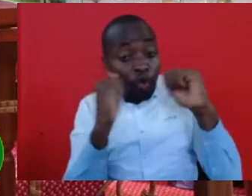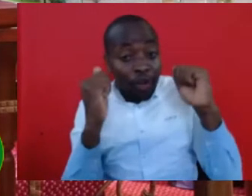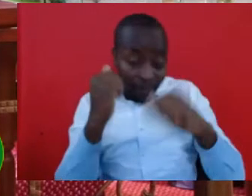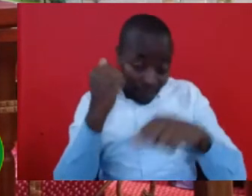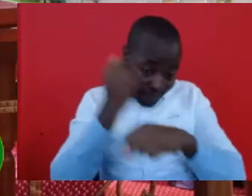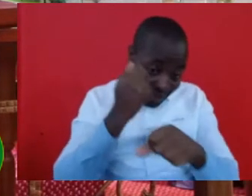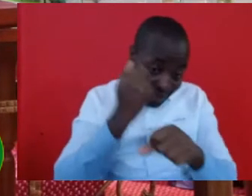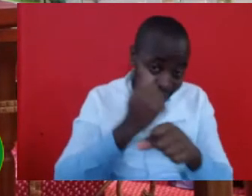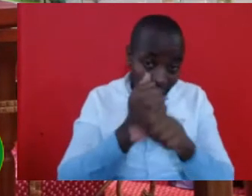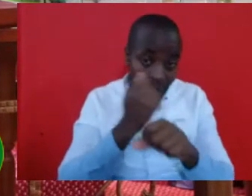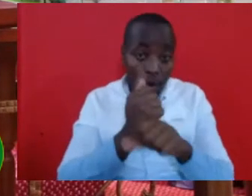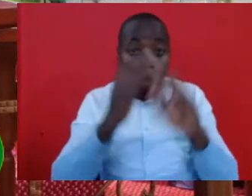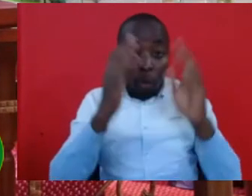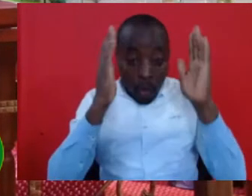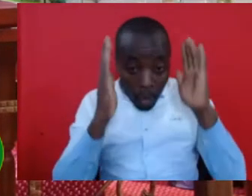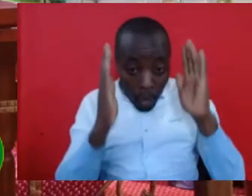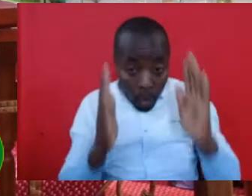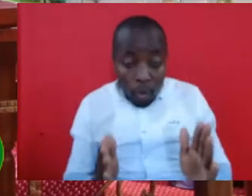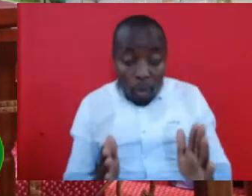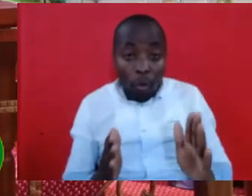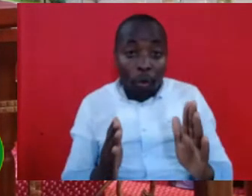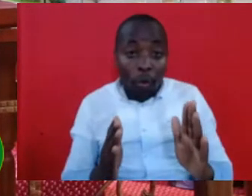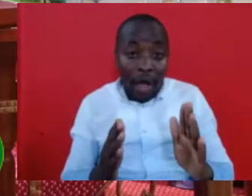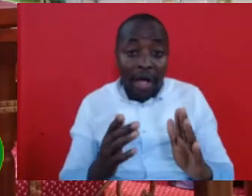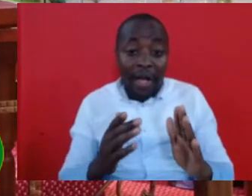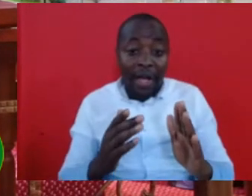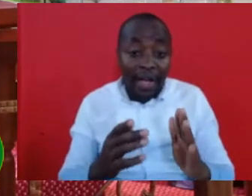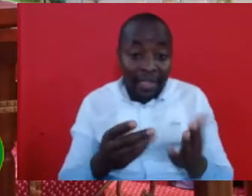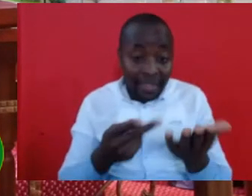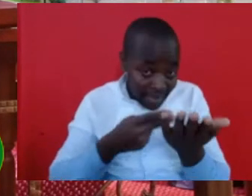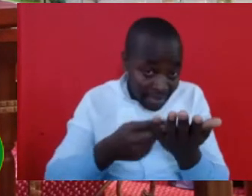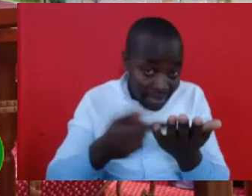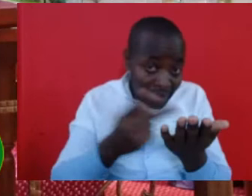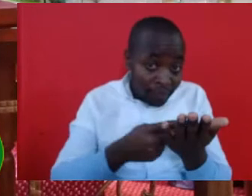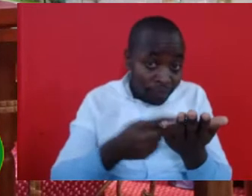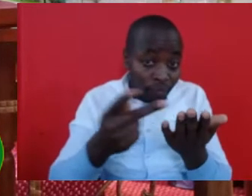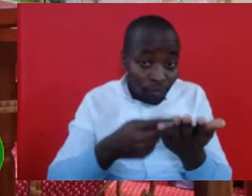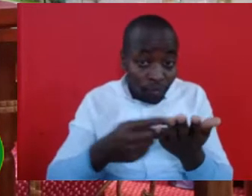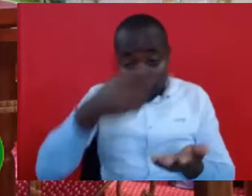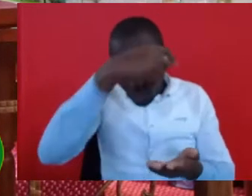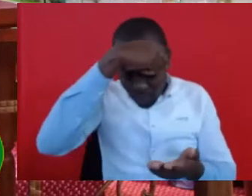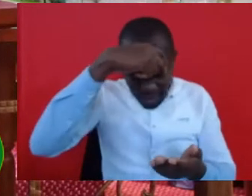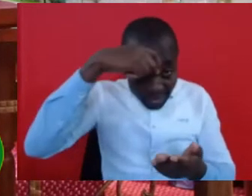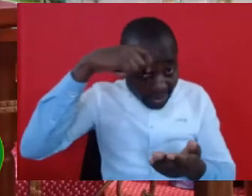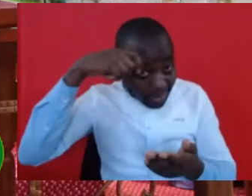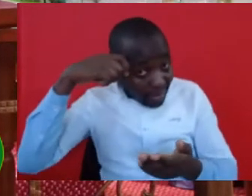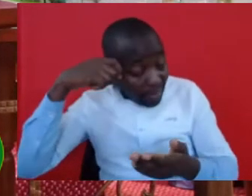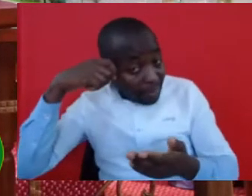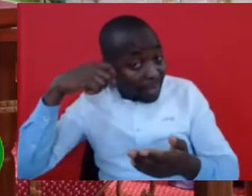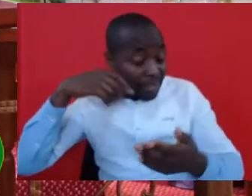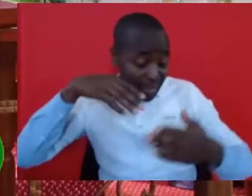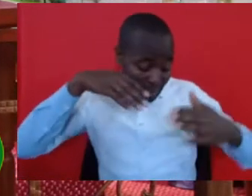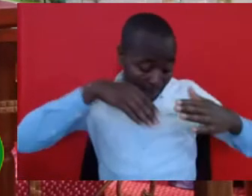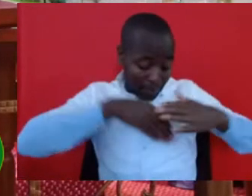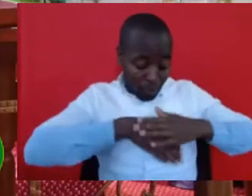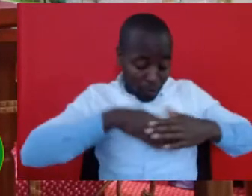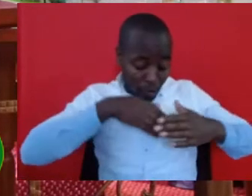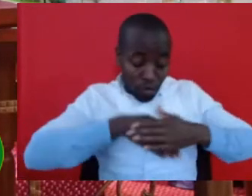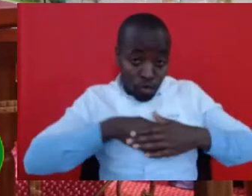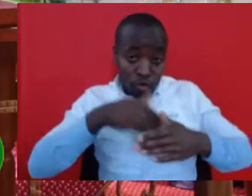Mfanyikazi mshahara wake huwa kama umetubukizwa katika mfuko